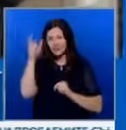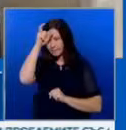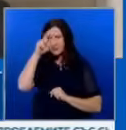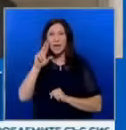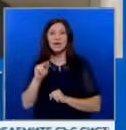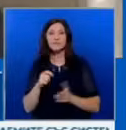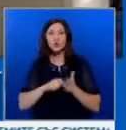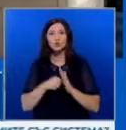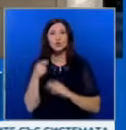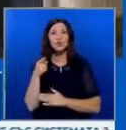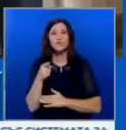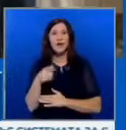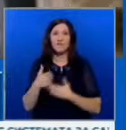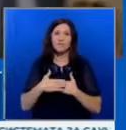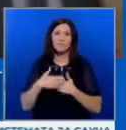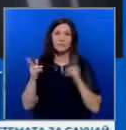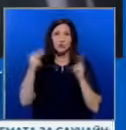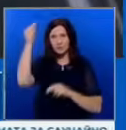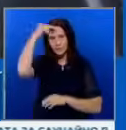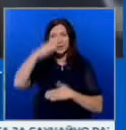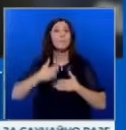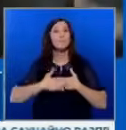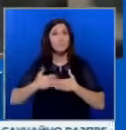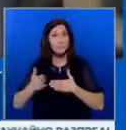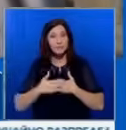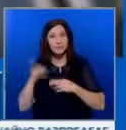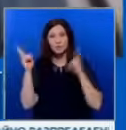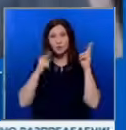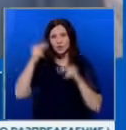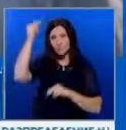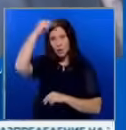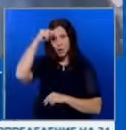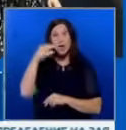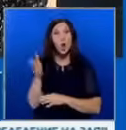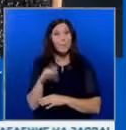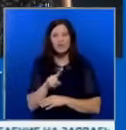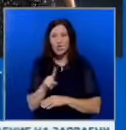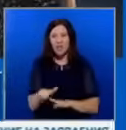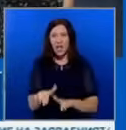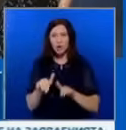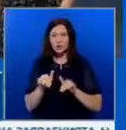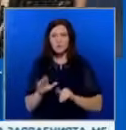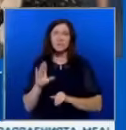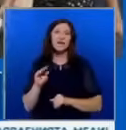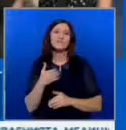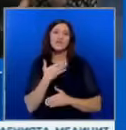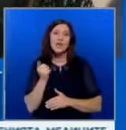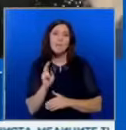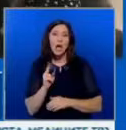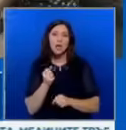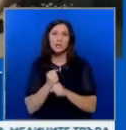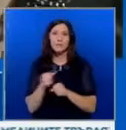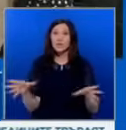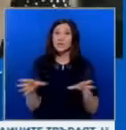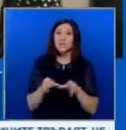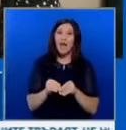че ключът за това е в ППДБ. Продължаваме промяната. Демократична България обаче не отстъпват и казват, че няма как да работят